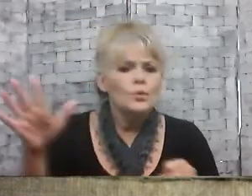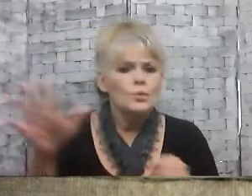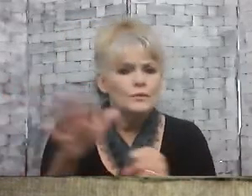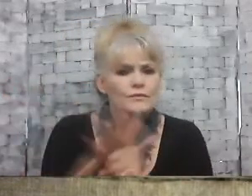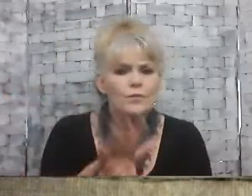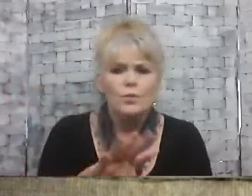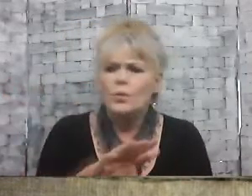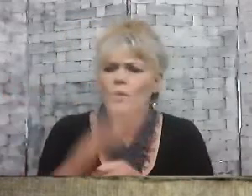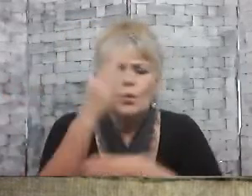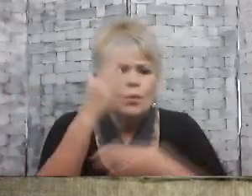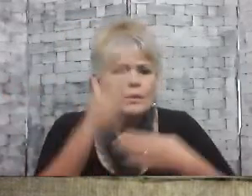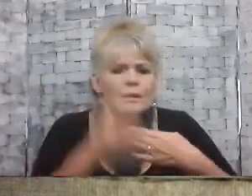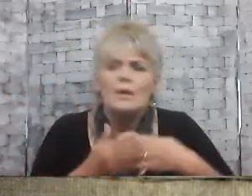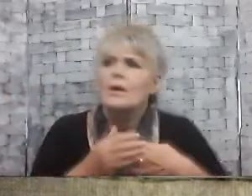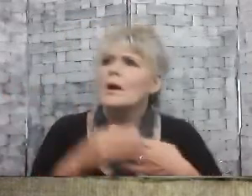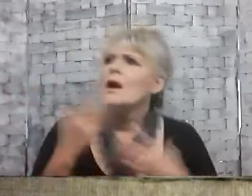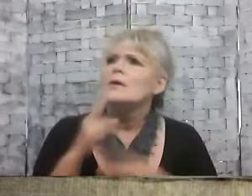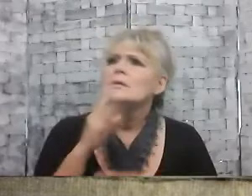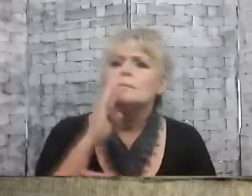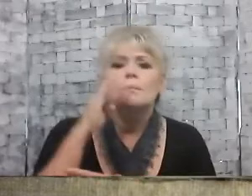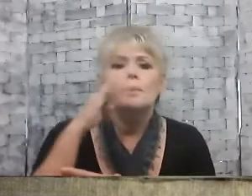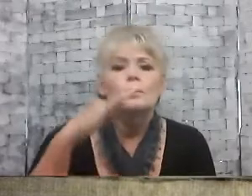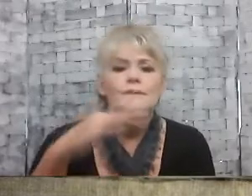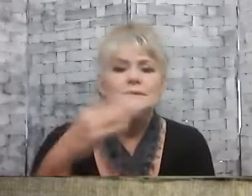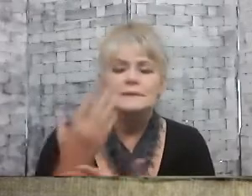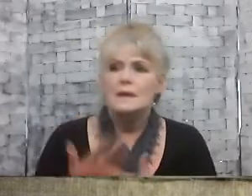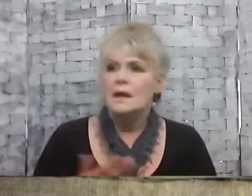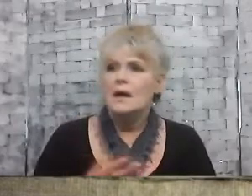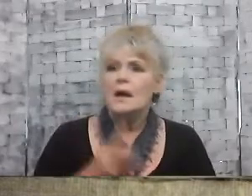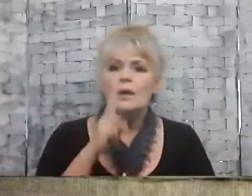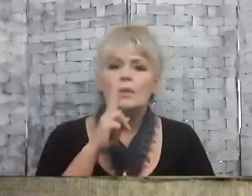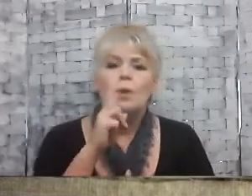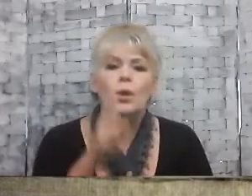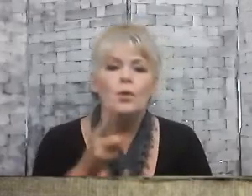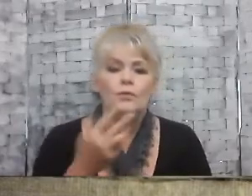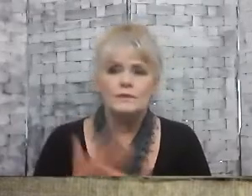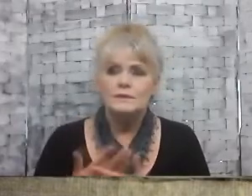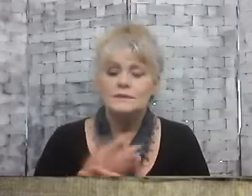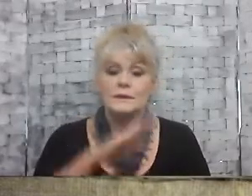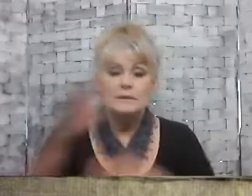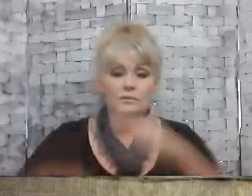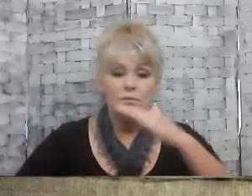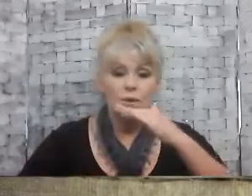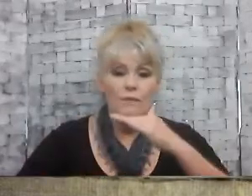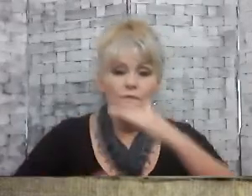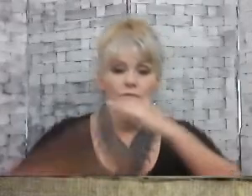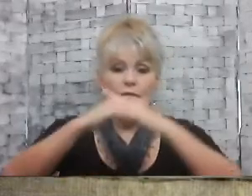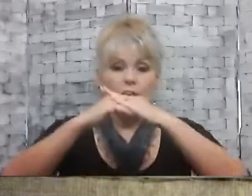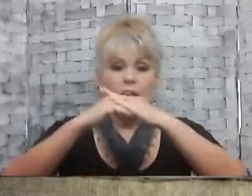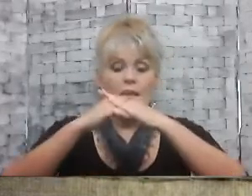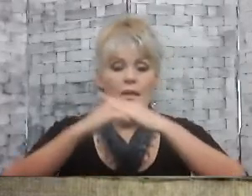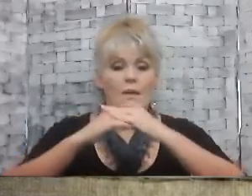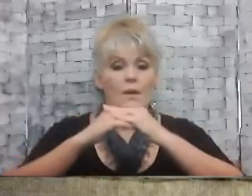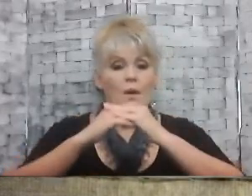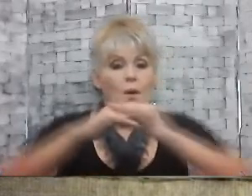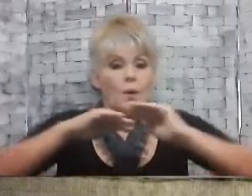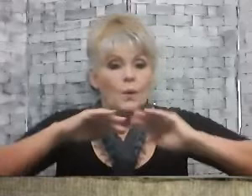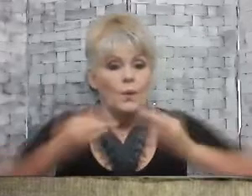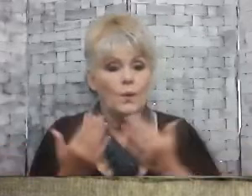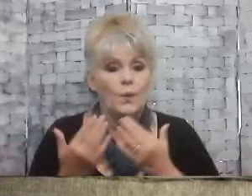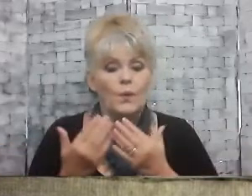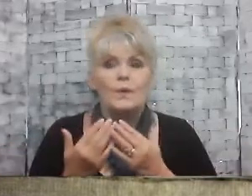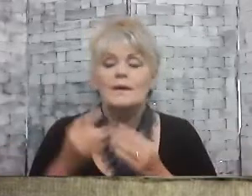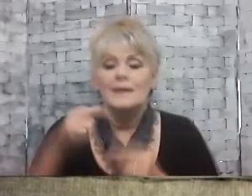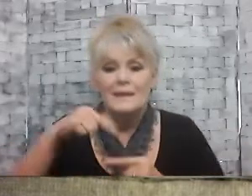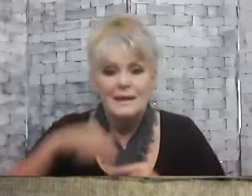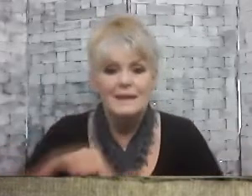kom dit nou in vervulling? Al die beloftes, al die profetieë. Hoe lyk dit as dit nou vervul word in die